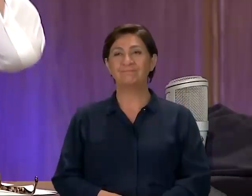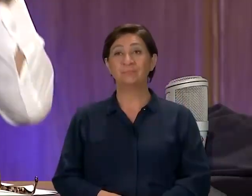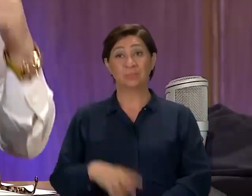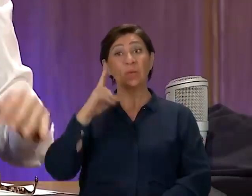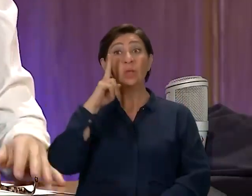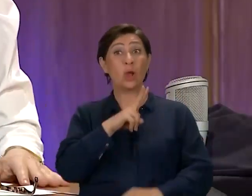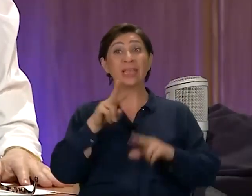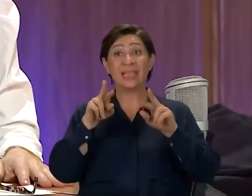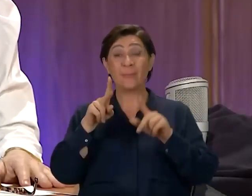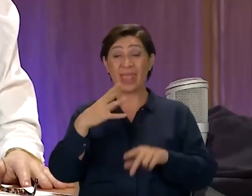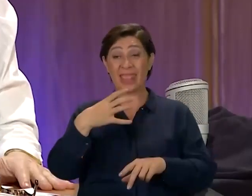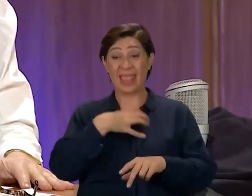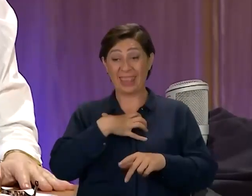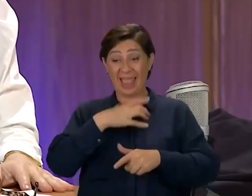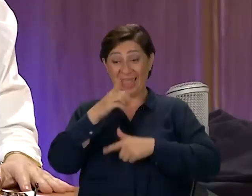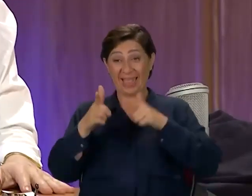Gördüğün gibi